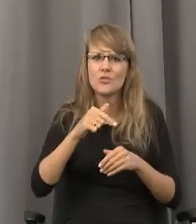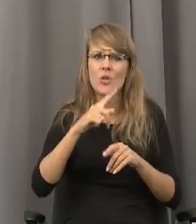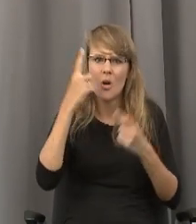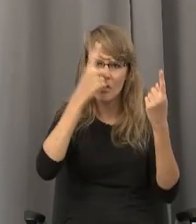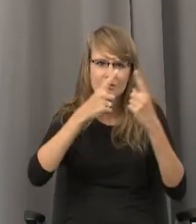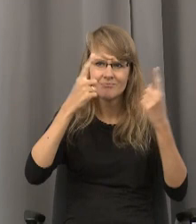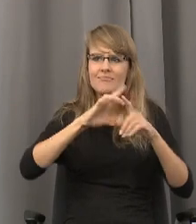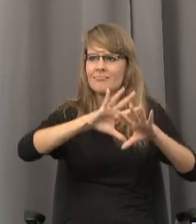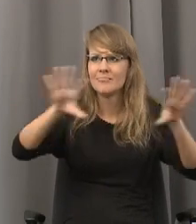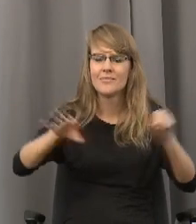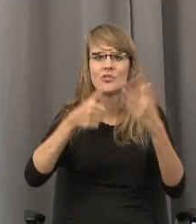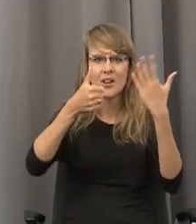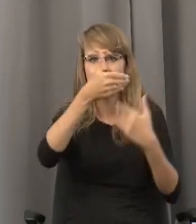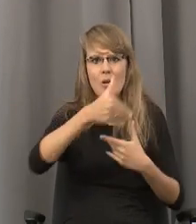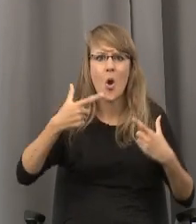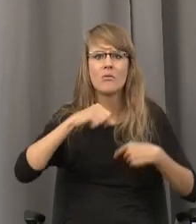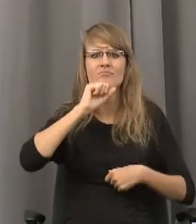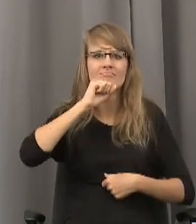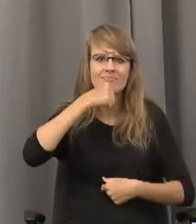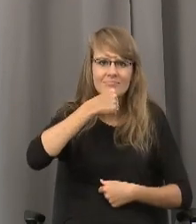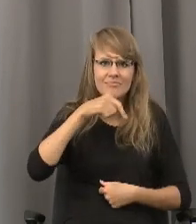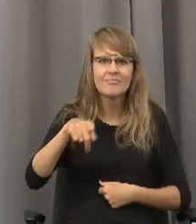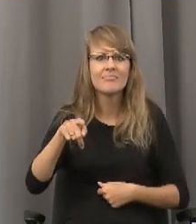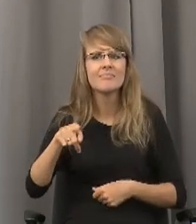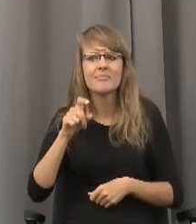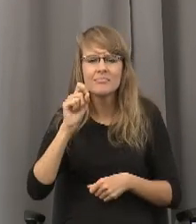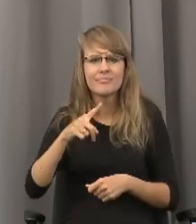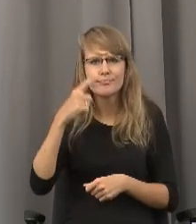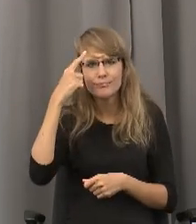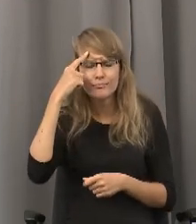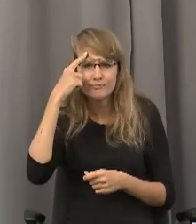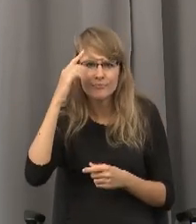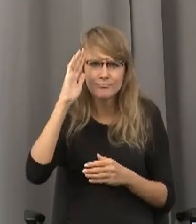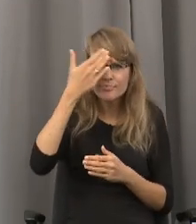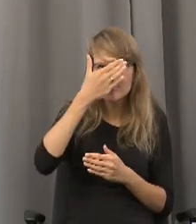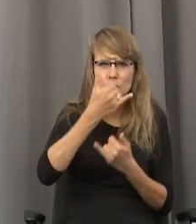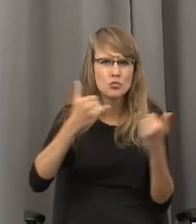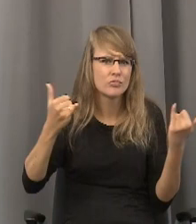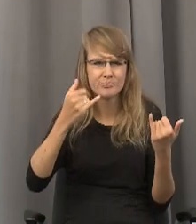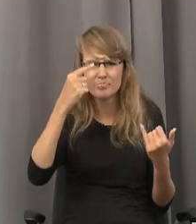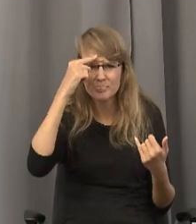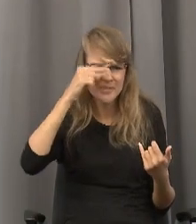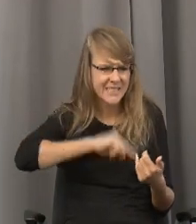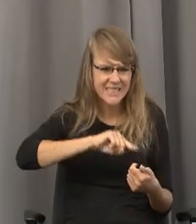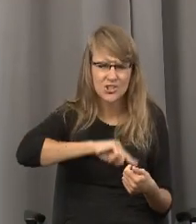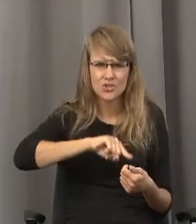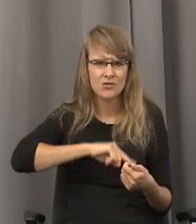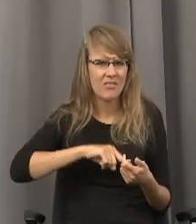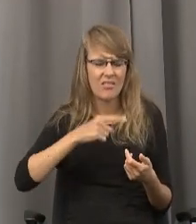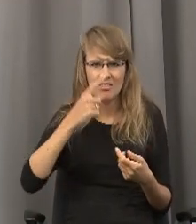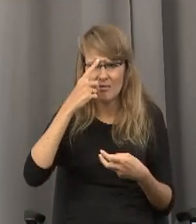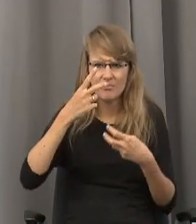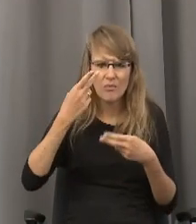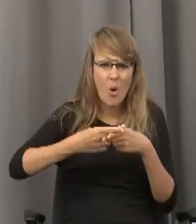tych 6 000 000 osób starszych, wśród których występują nie tylko otępienia, ale zaburzenia psychiczne, choroby somatyczne